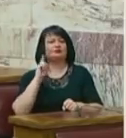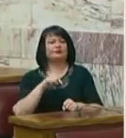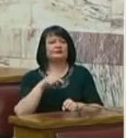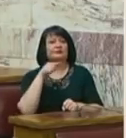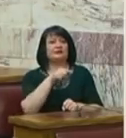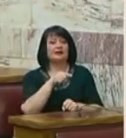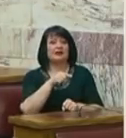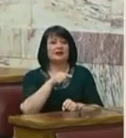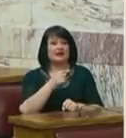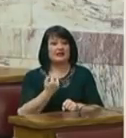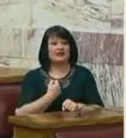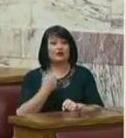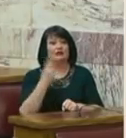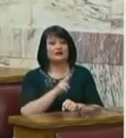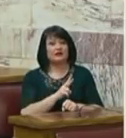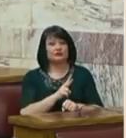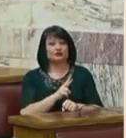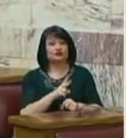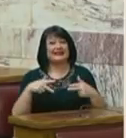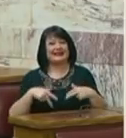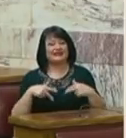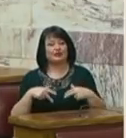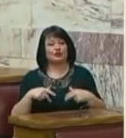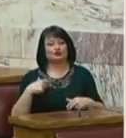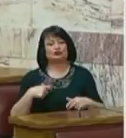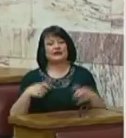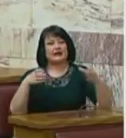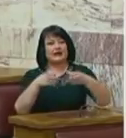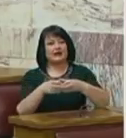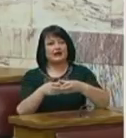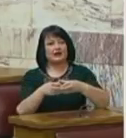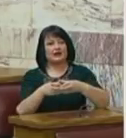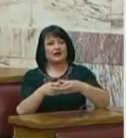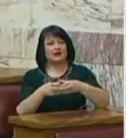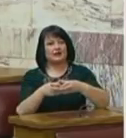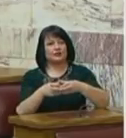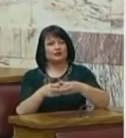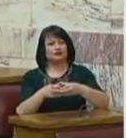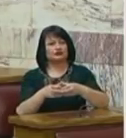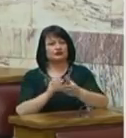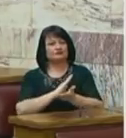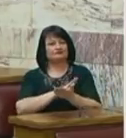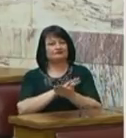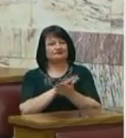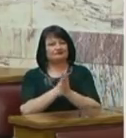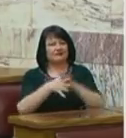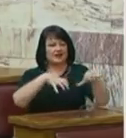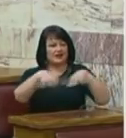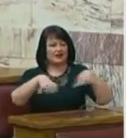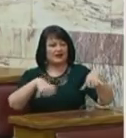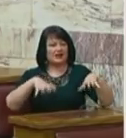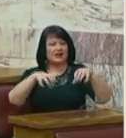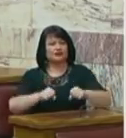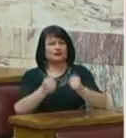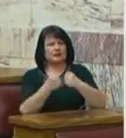ιδιότητας κρατικού οργάνου προκειμένου να αλλοιωθούν θεμελιώδεις θεσμοί του πολιτεύματος όπως η διάκριση των εξουσιών και η ανεξαρτησία